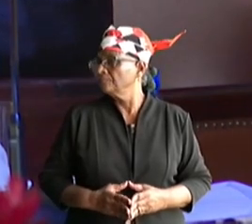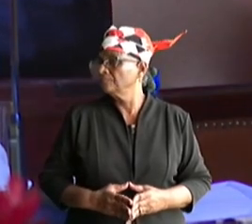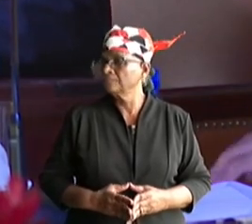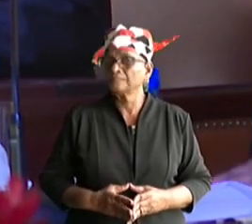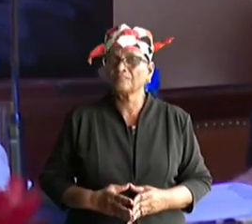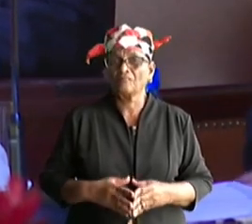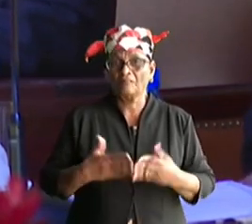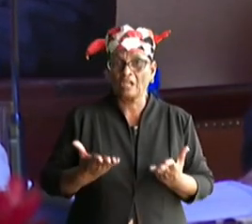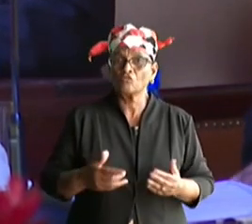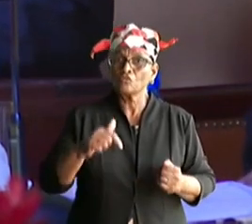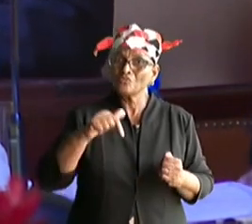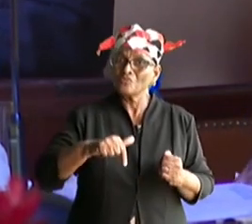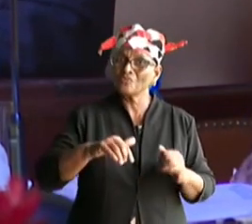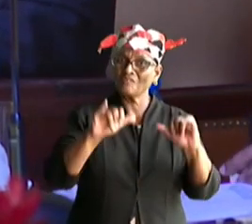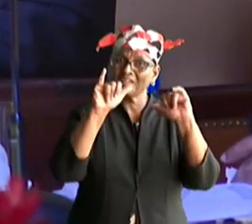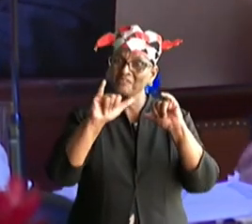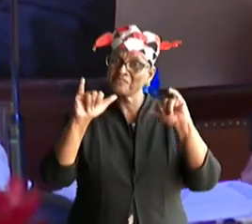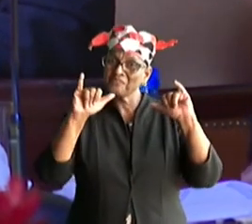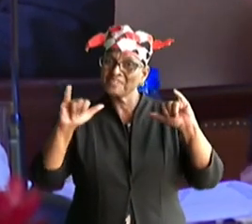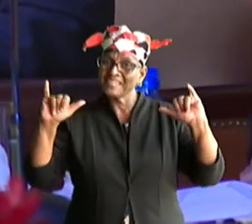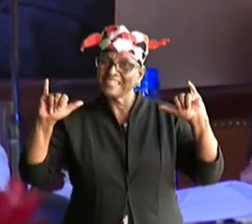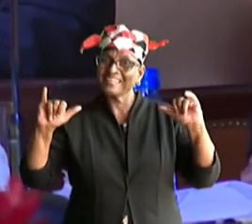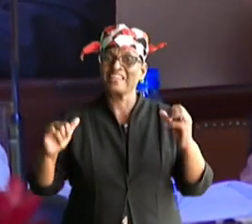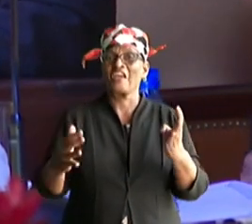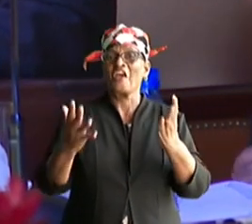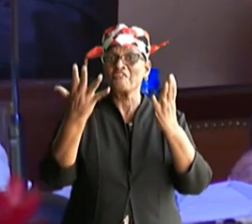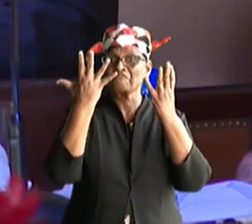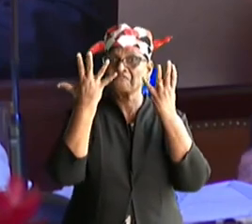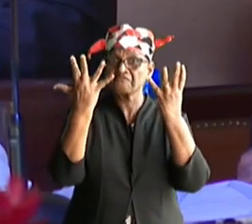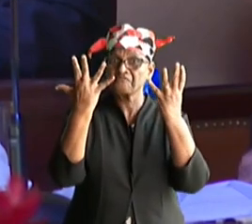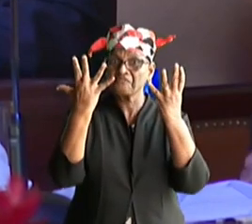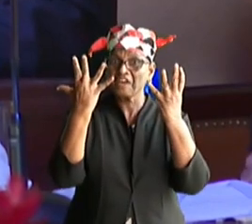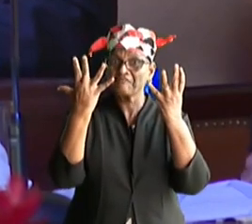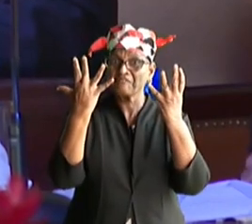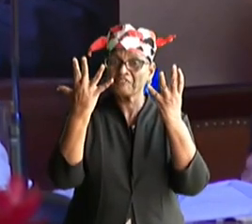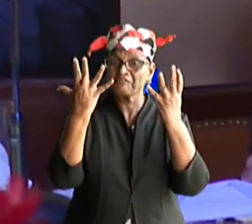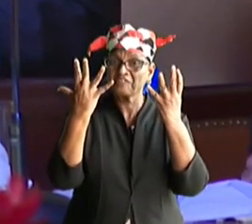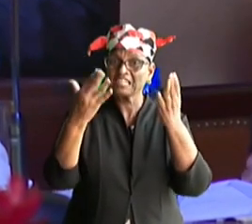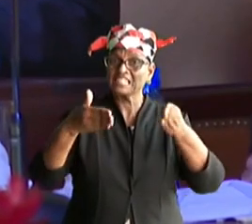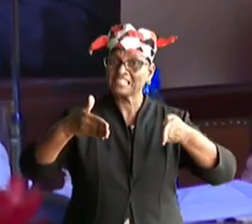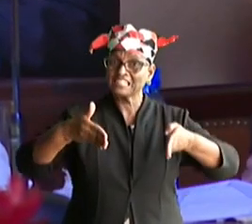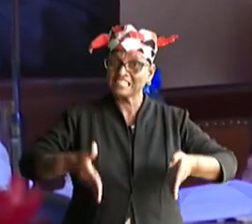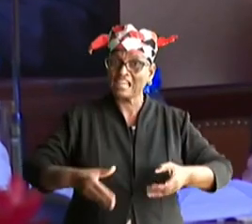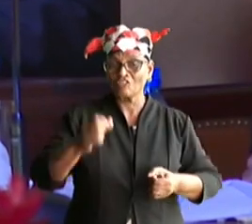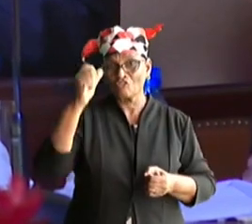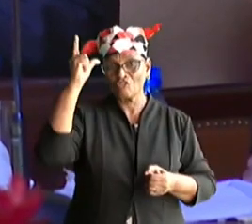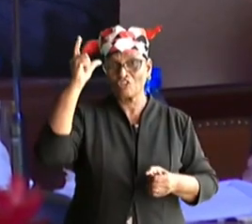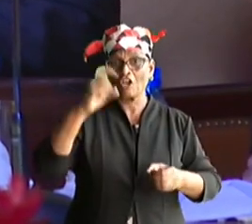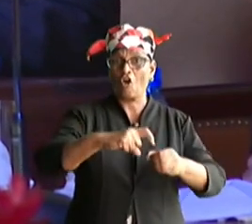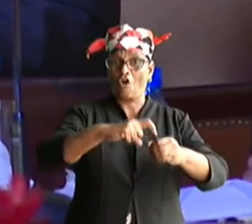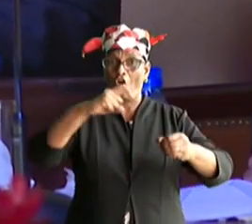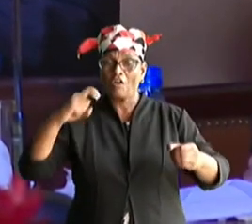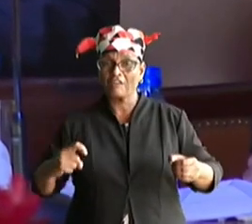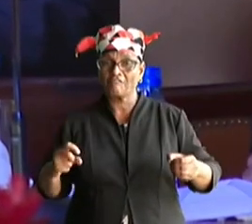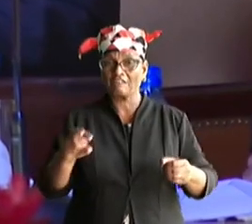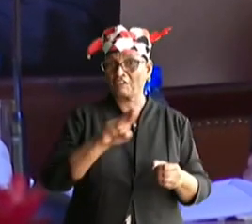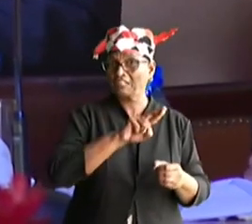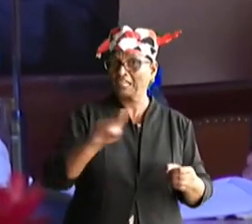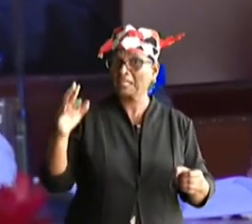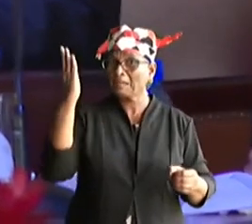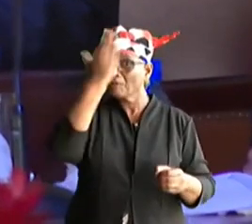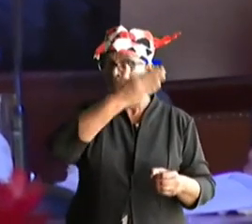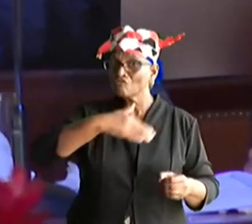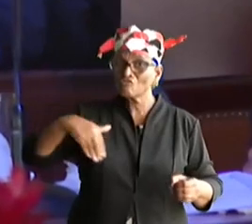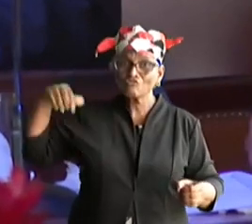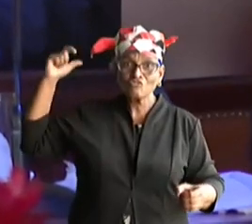Ter gelegenheid van de viering van 45 jaar staatkundige onafhankelijkheid van de Republiek Suriname, onze